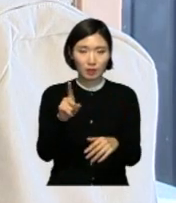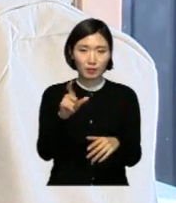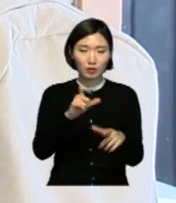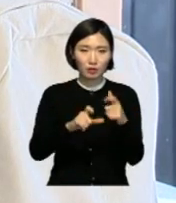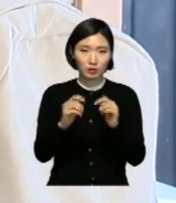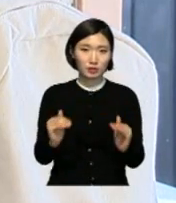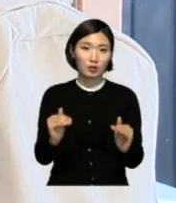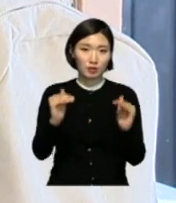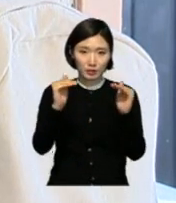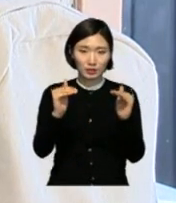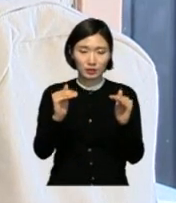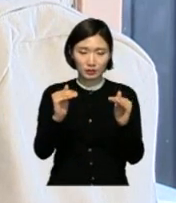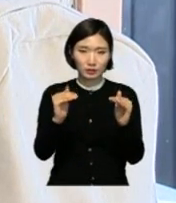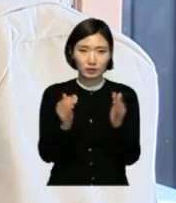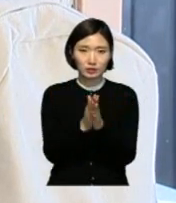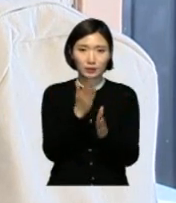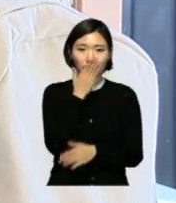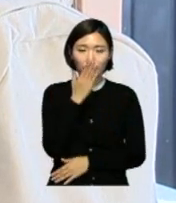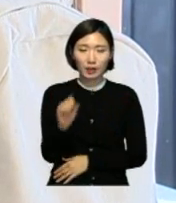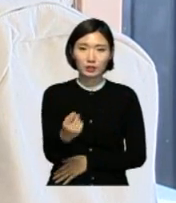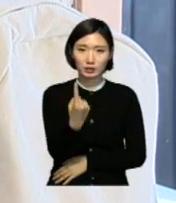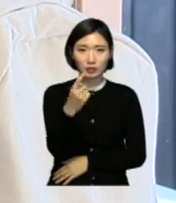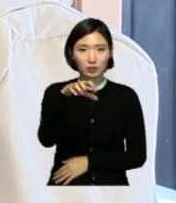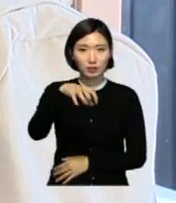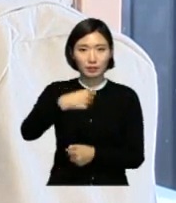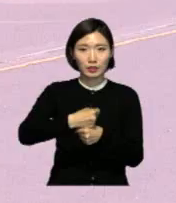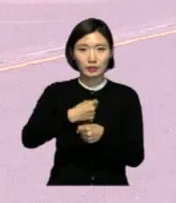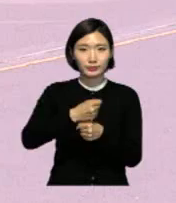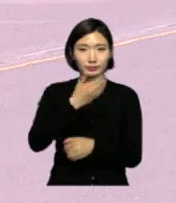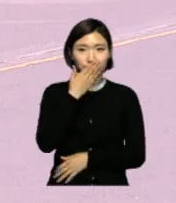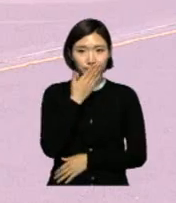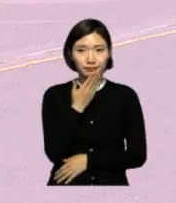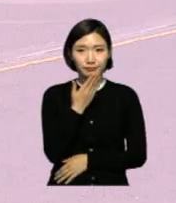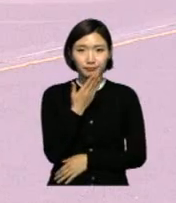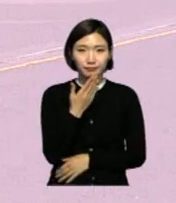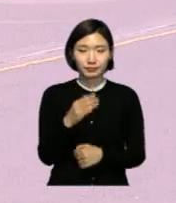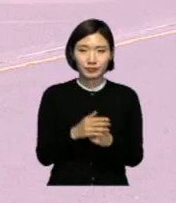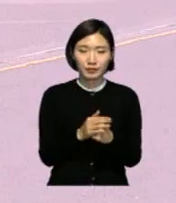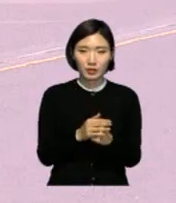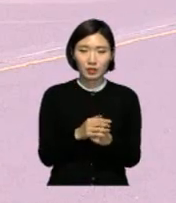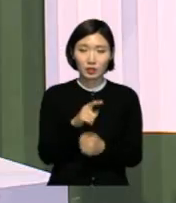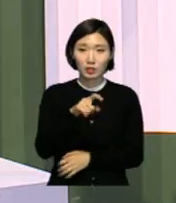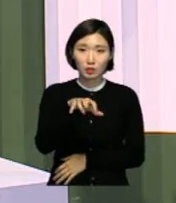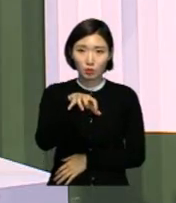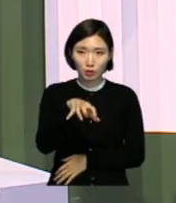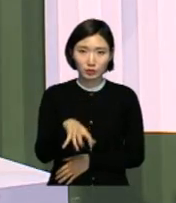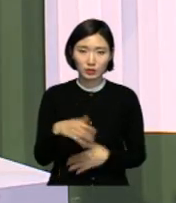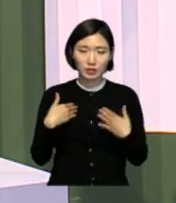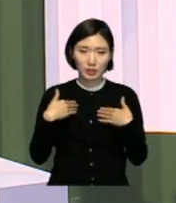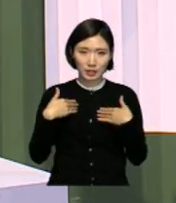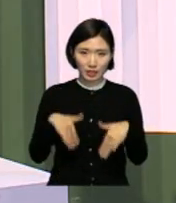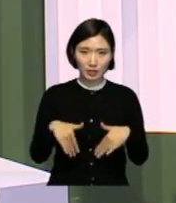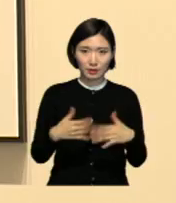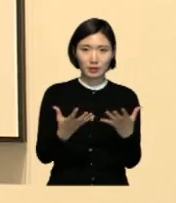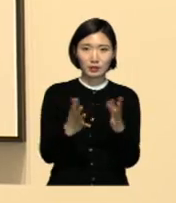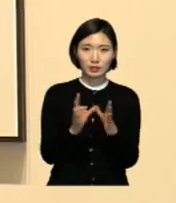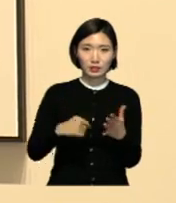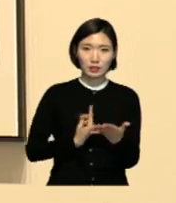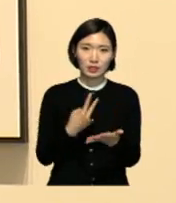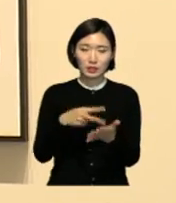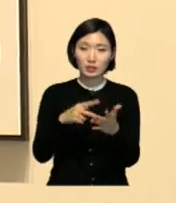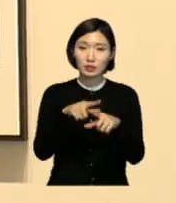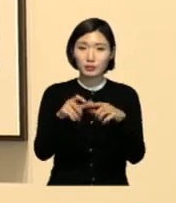성장 혹은 이제 시작할 수 있는 그런 시작점을 만들어줄 수 있는 언더스탠드 에비뉴가 취약계층에겐 자립을,